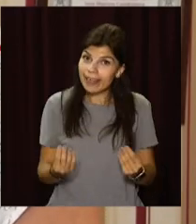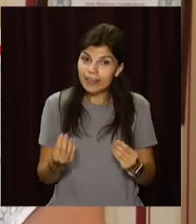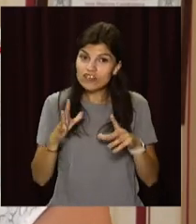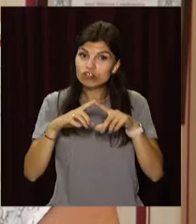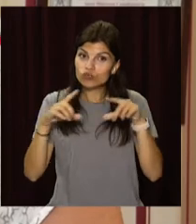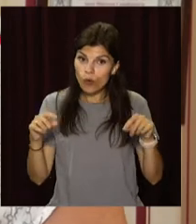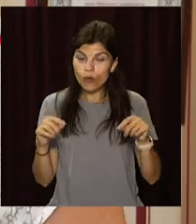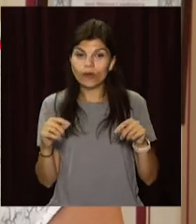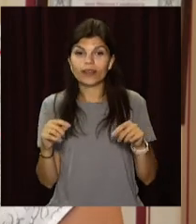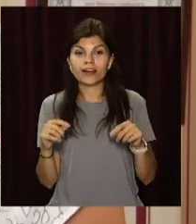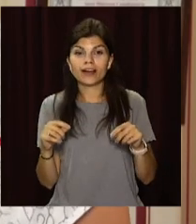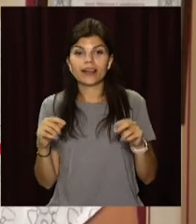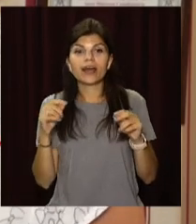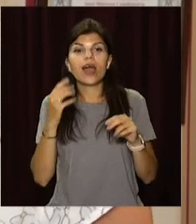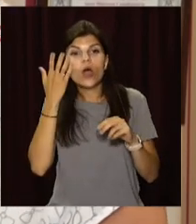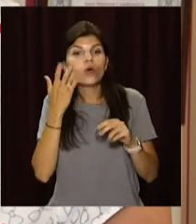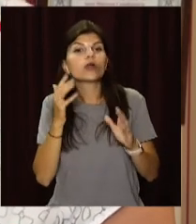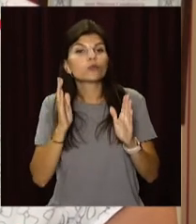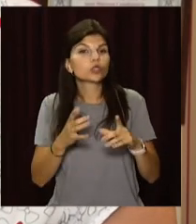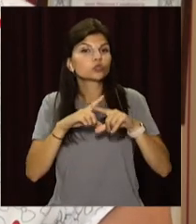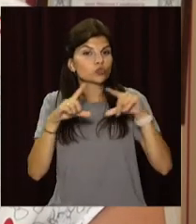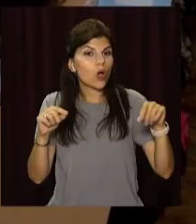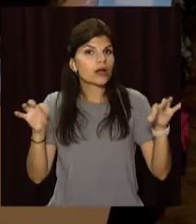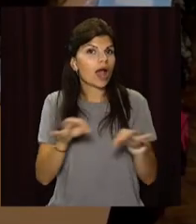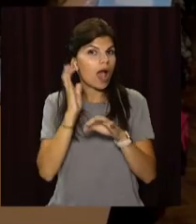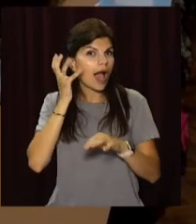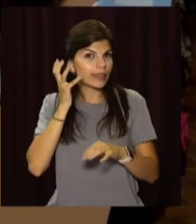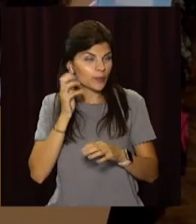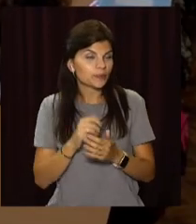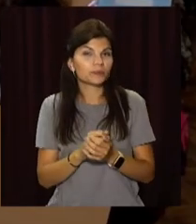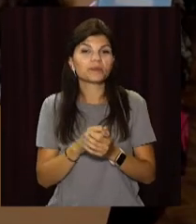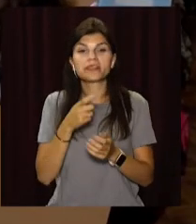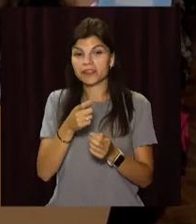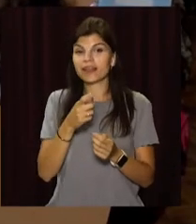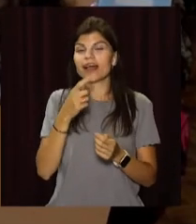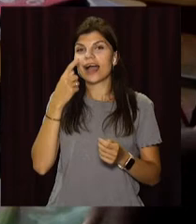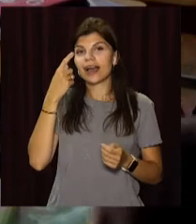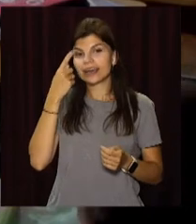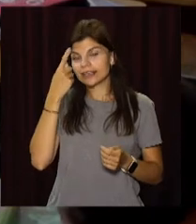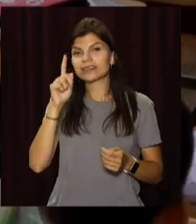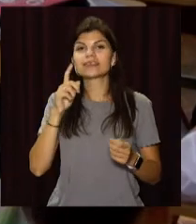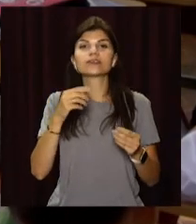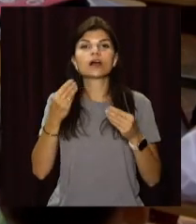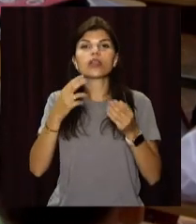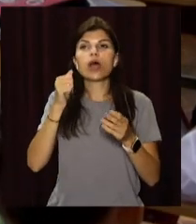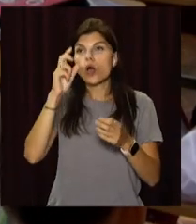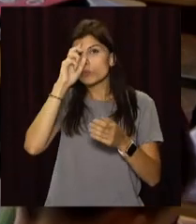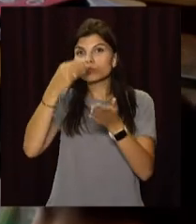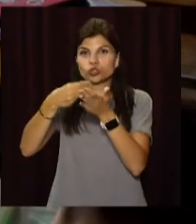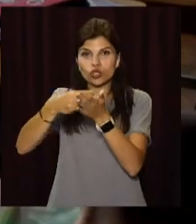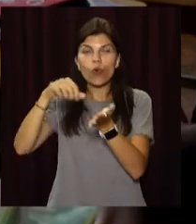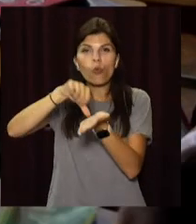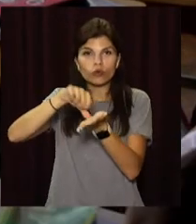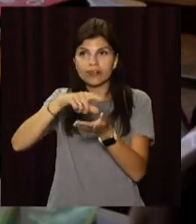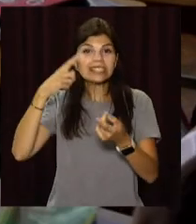в школі, коли буде шкільне радіо. Відмінність проєктів, які подаватимуть на бюджет участі діти,